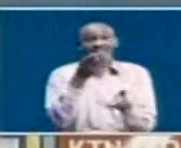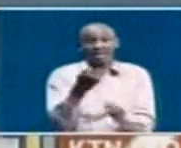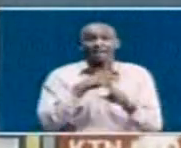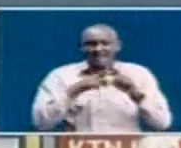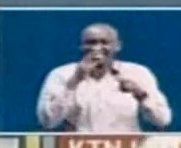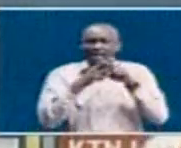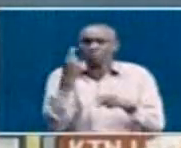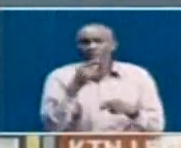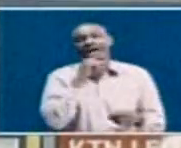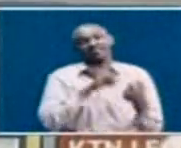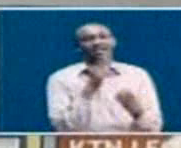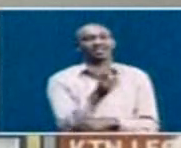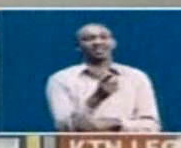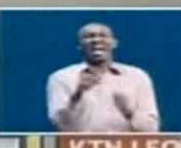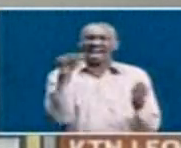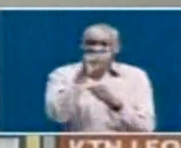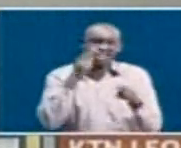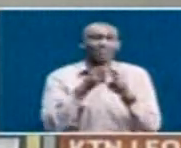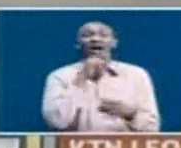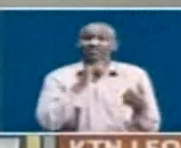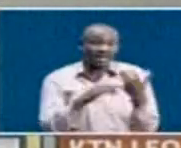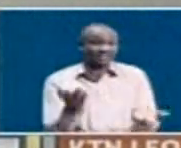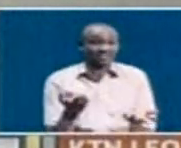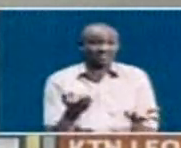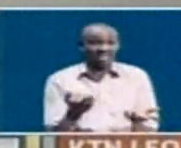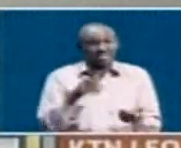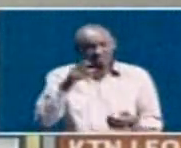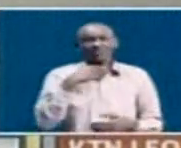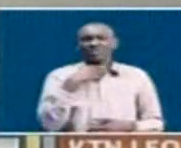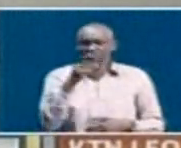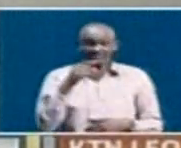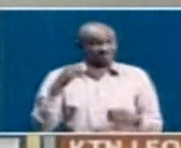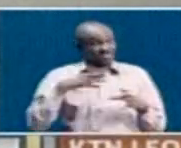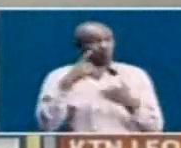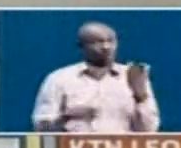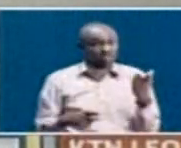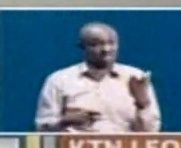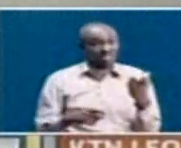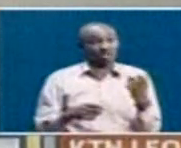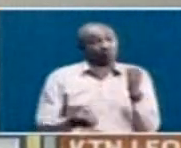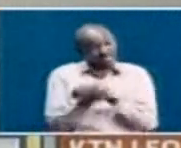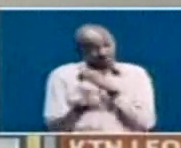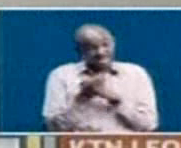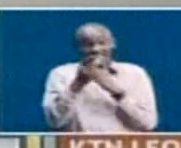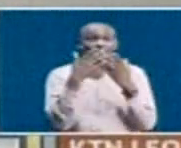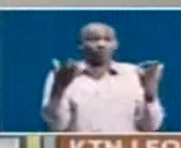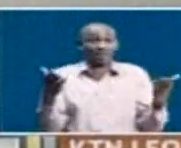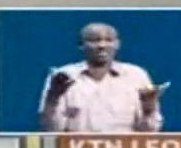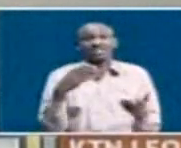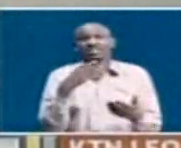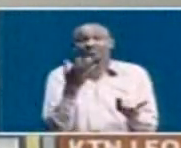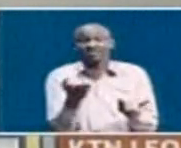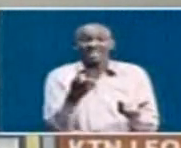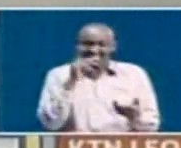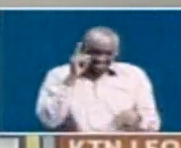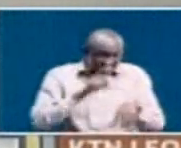inaandikwa jina la mume. Gari inaandikwa jina la mume. Sasa hataki ama anaogopa kueleza zile mali alizonazo nje, kwa sababu